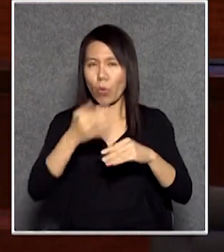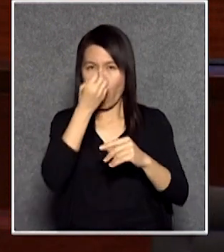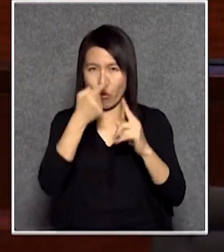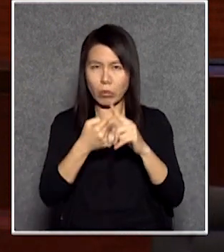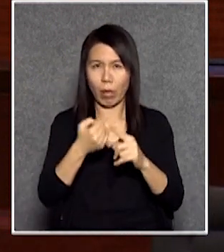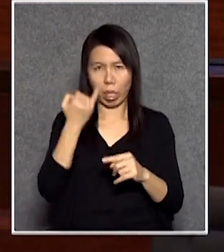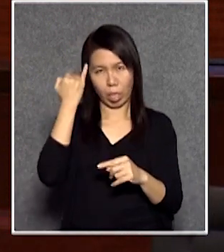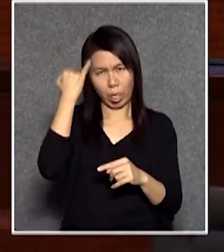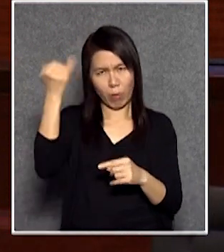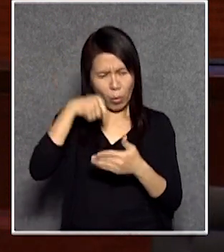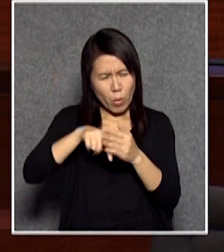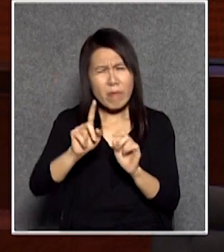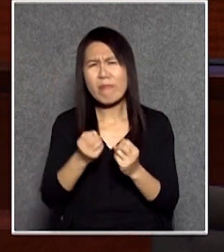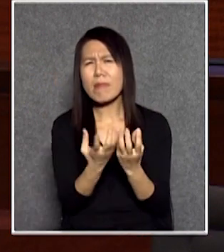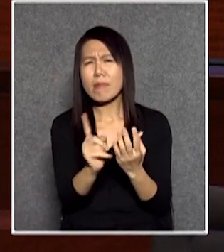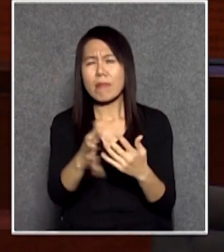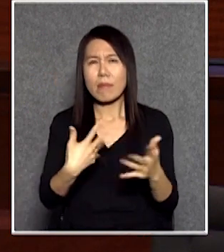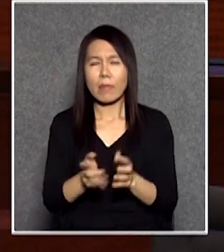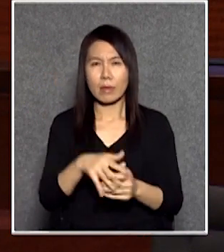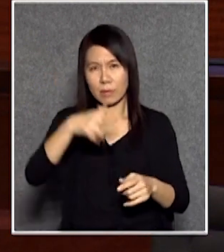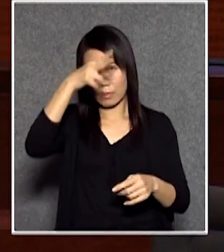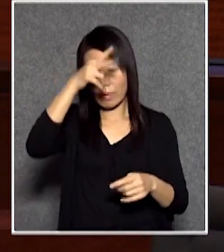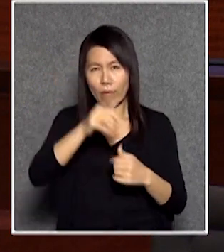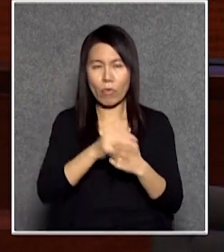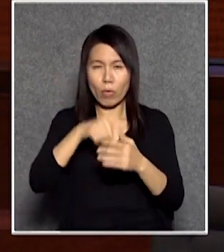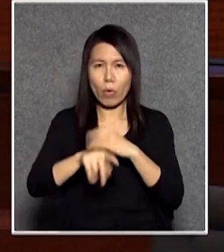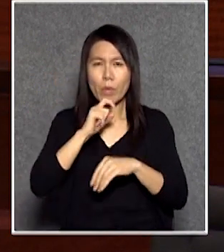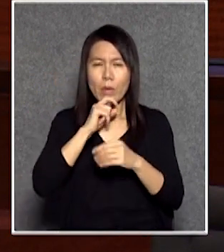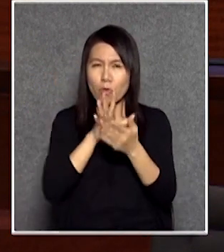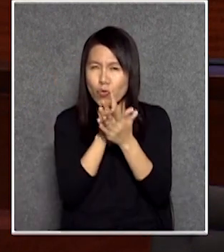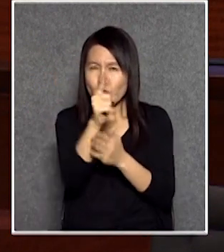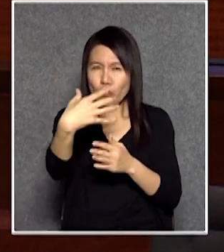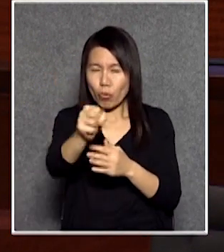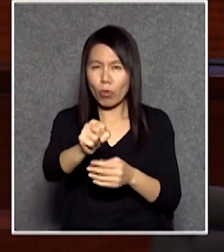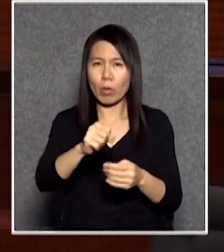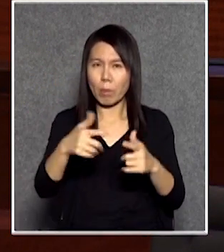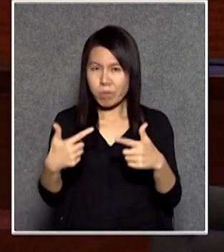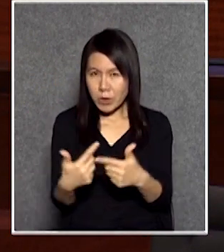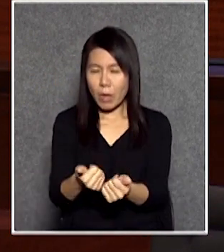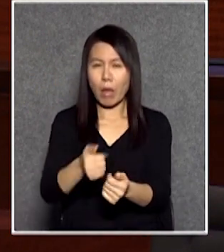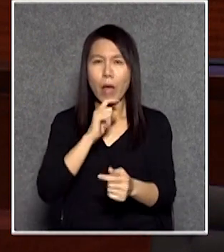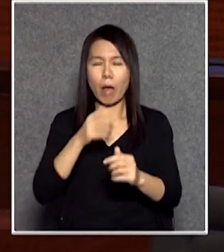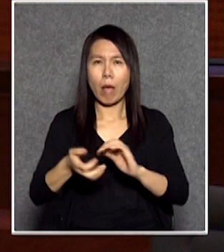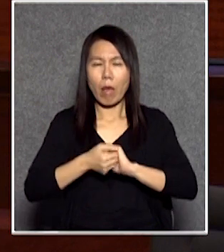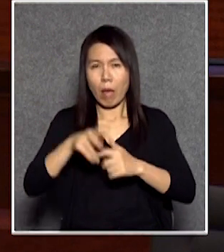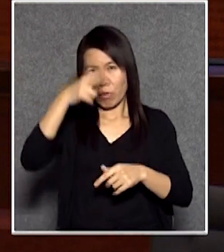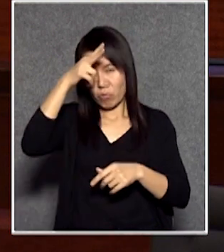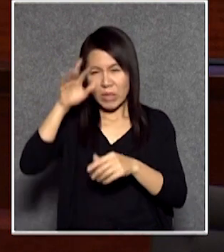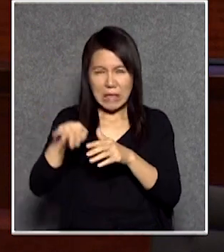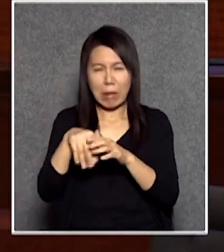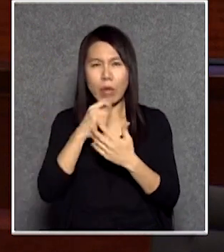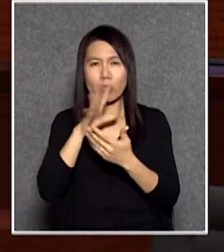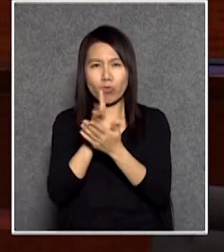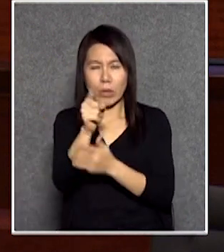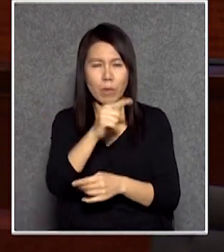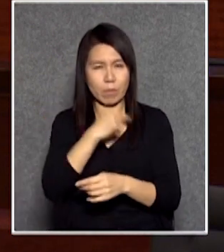明就裡。官僚唯理主義和專權政治一拍即合，官僚只是相信自己的專業知識和